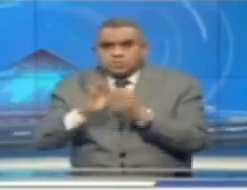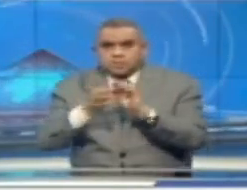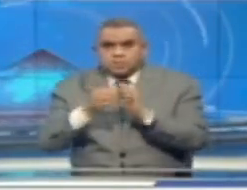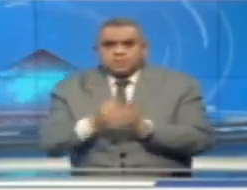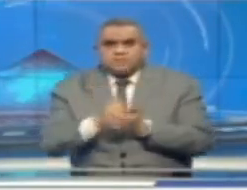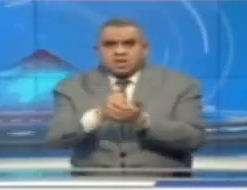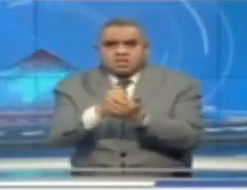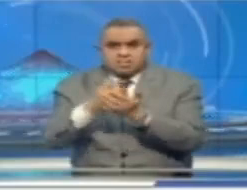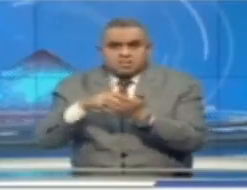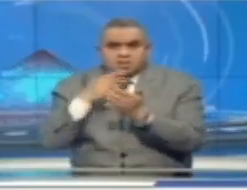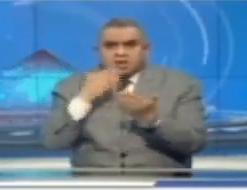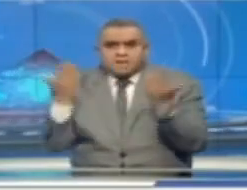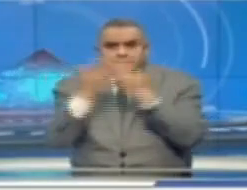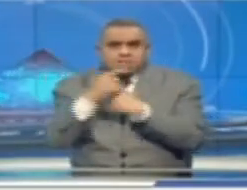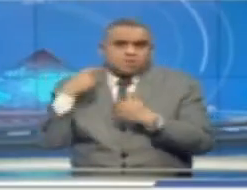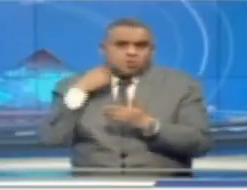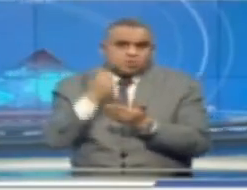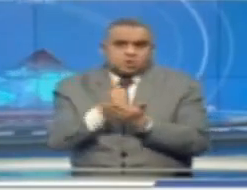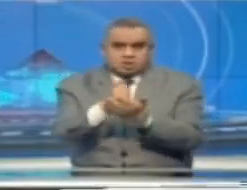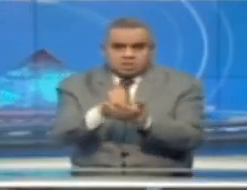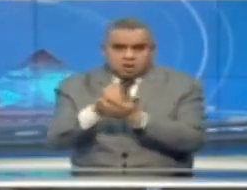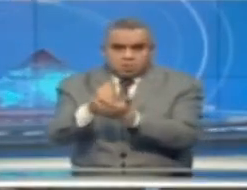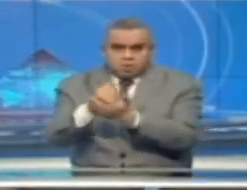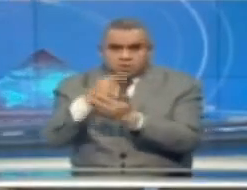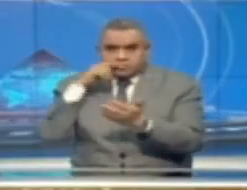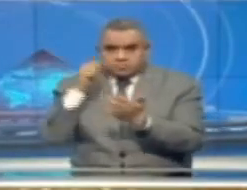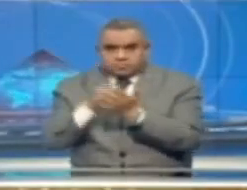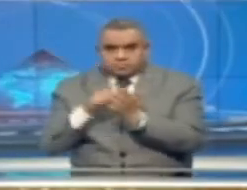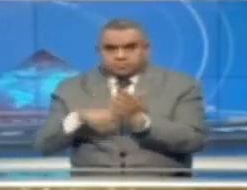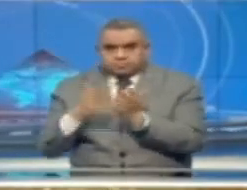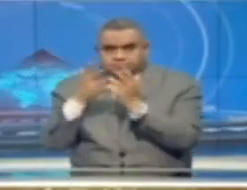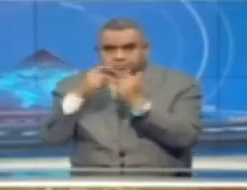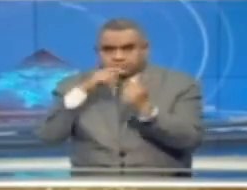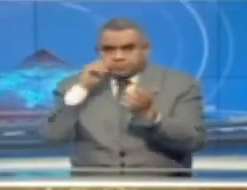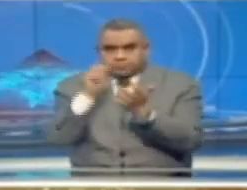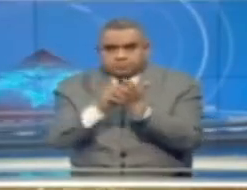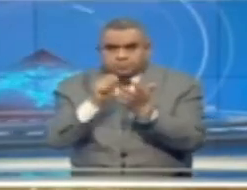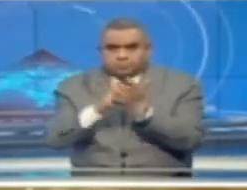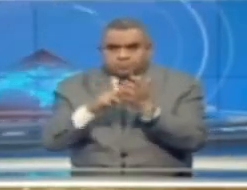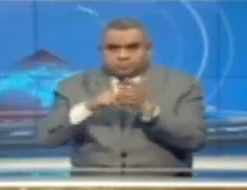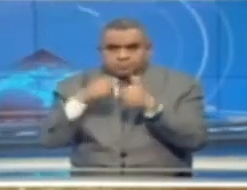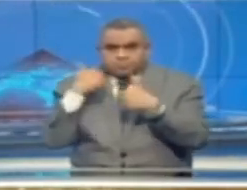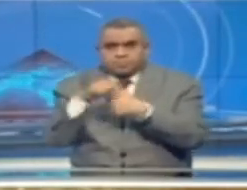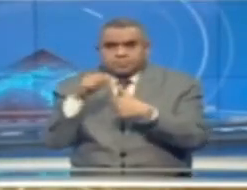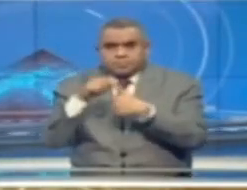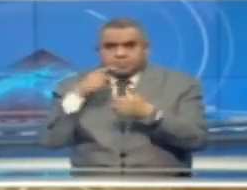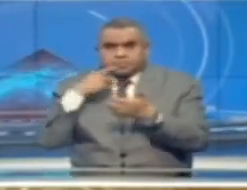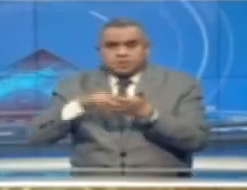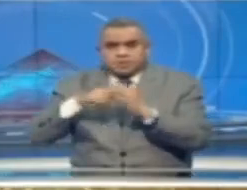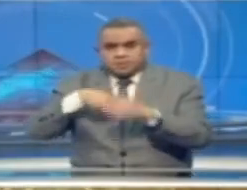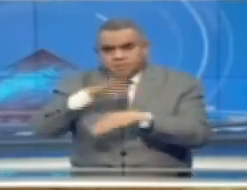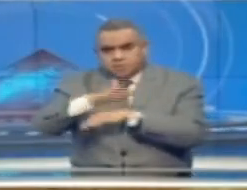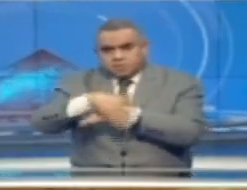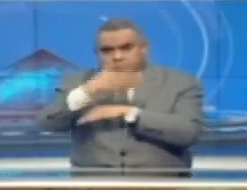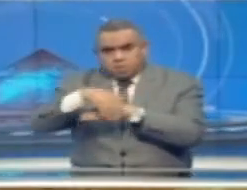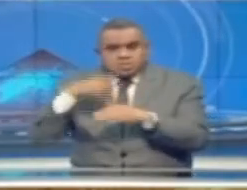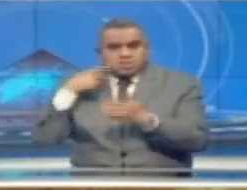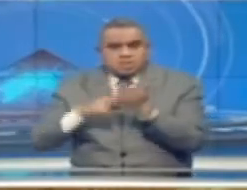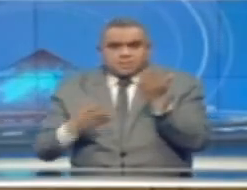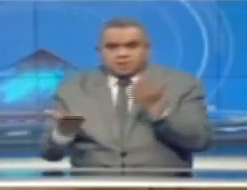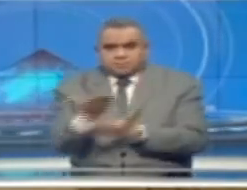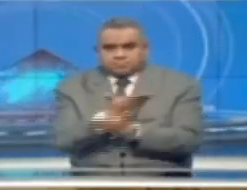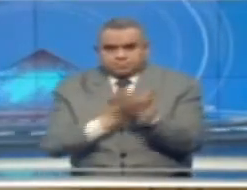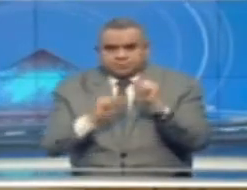2,700,000,000 جنيه لصرفها للتعويضات، وأنه جاري التنسيق حاليا بشأن الاعتمادات المتبقية المطلوبة طبقا للمخطط.